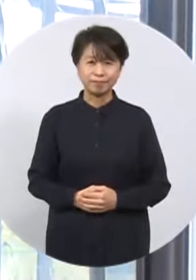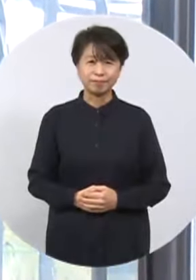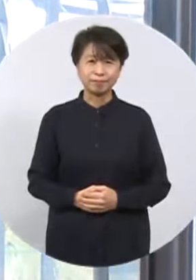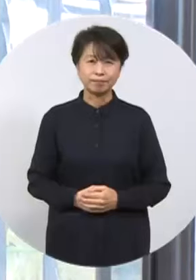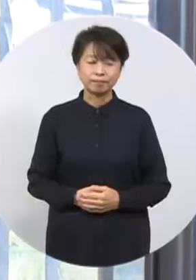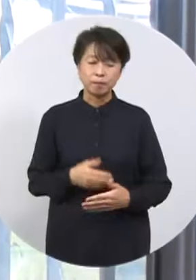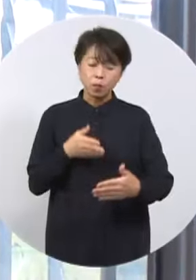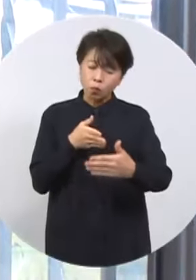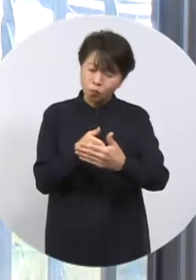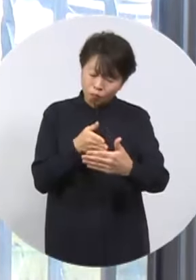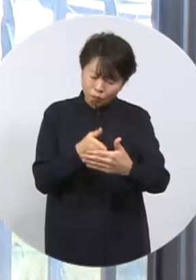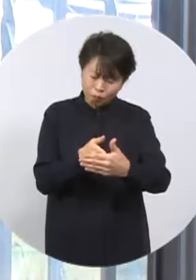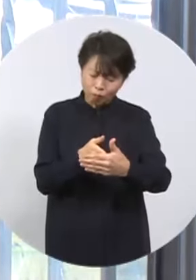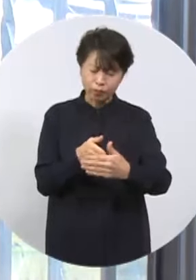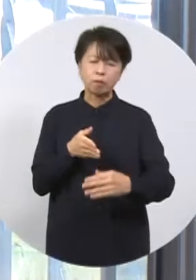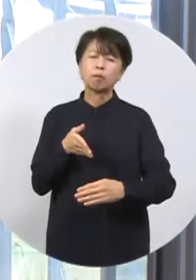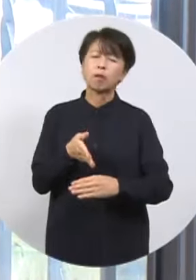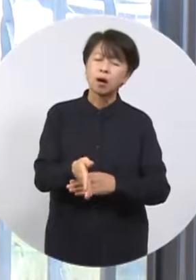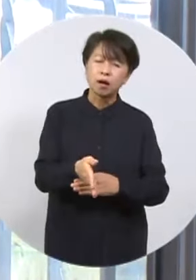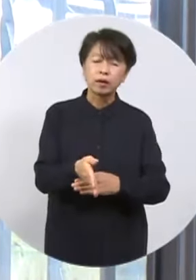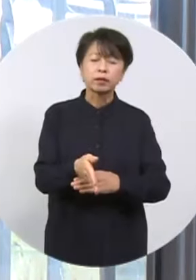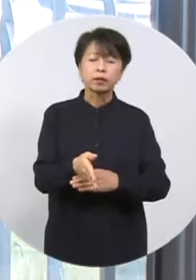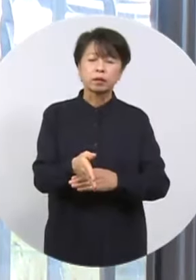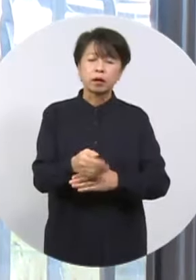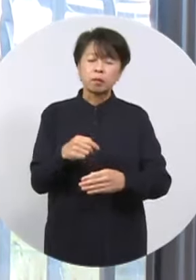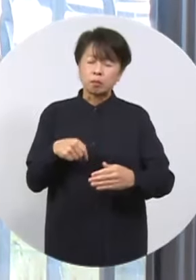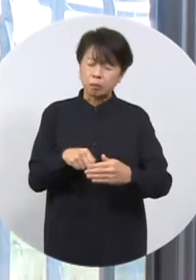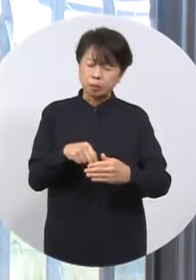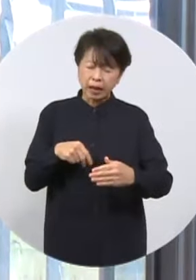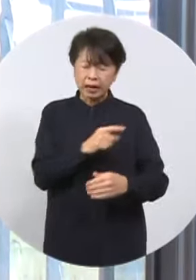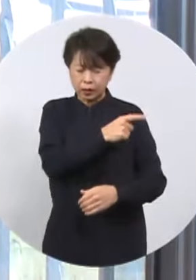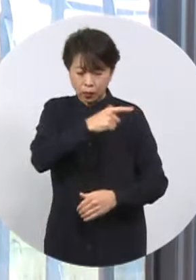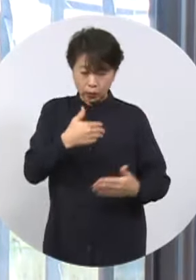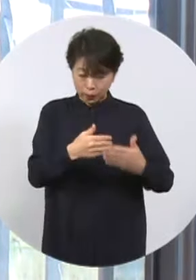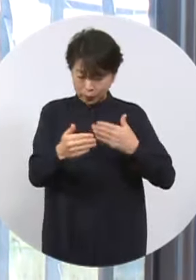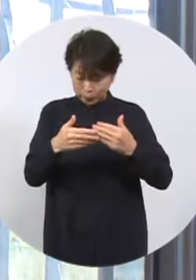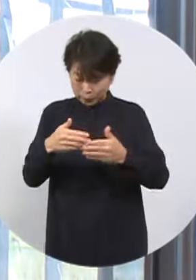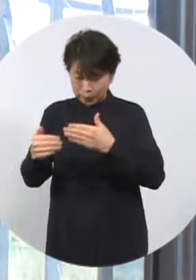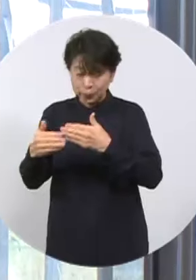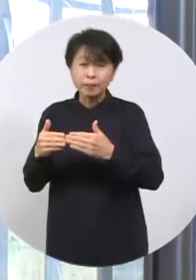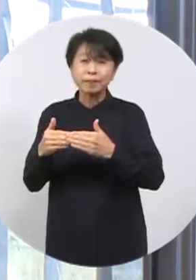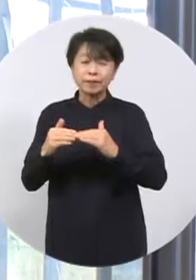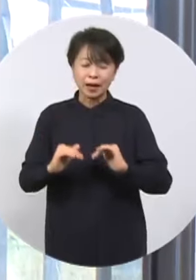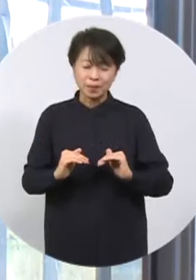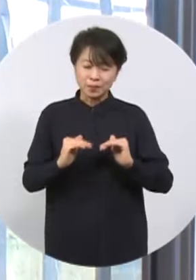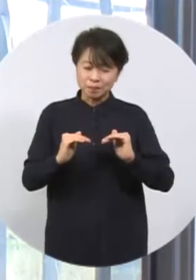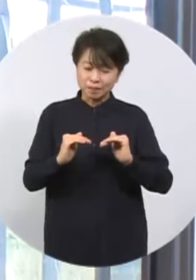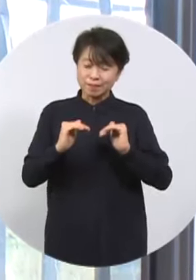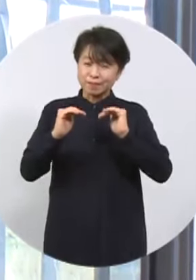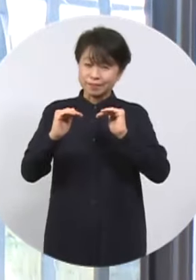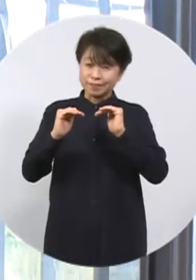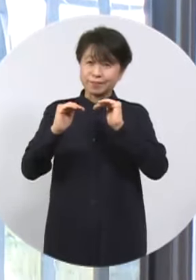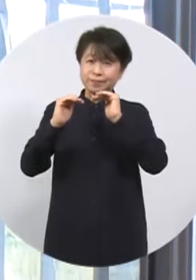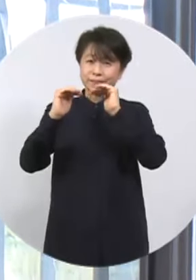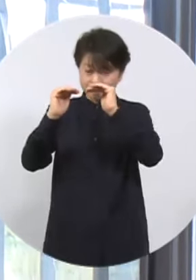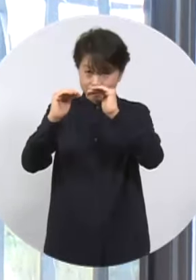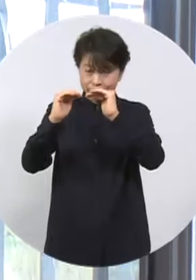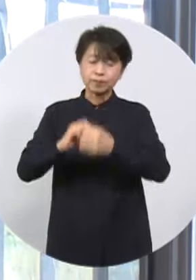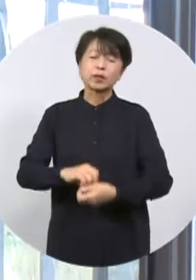つまずいたり行き過ぎたり逆戻りしたり、いろんなことしてみんな大人になり青年